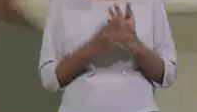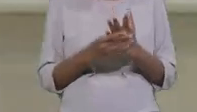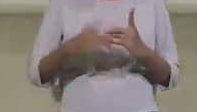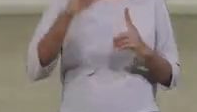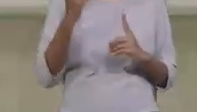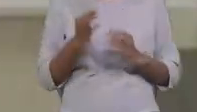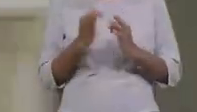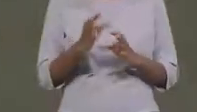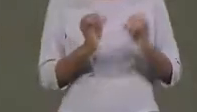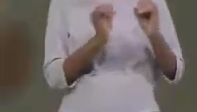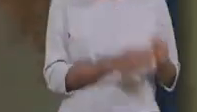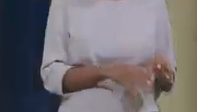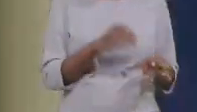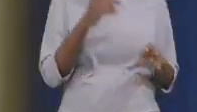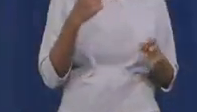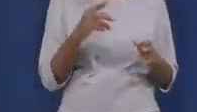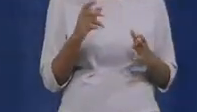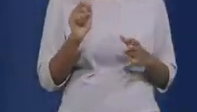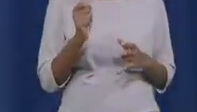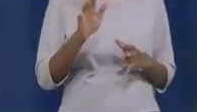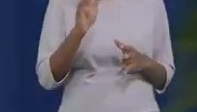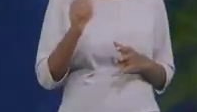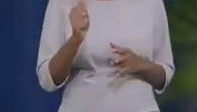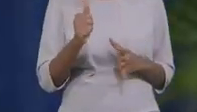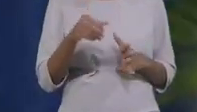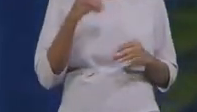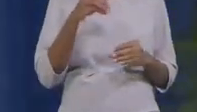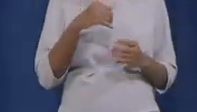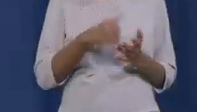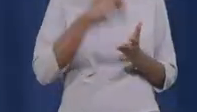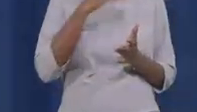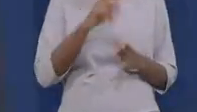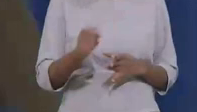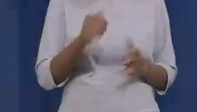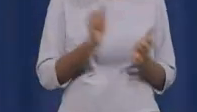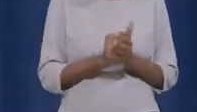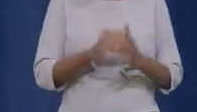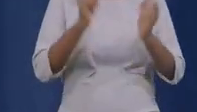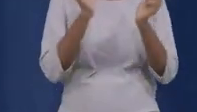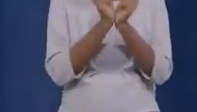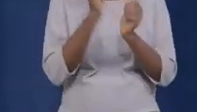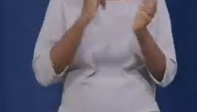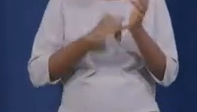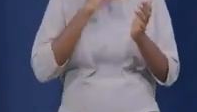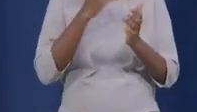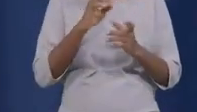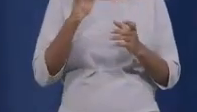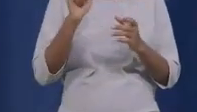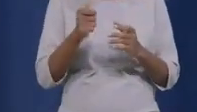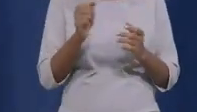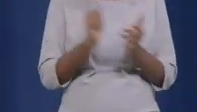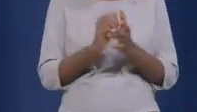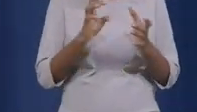toi-même tu n'abandonnes la clé. À moins que toi-même tu ne laisses la clé. C'est la clé qui lie, c'est la clé